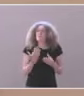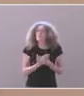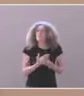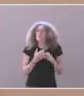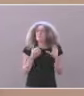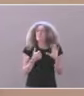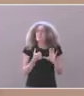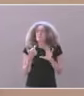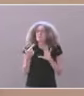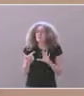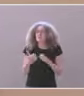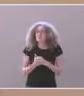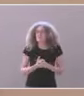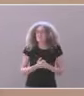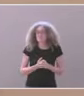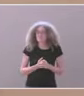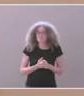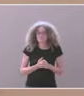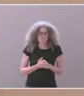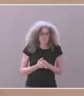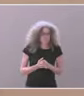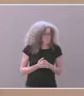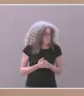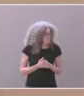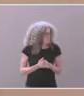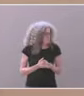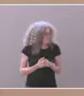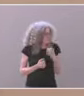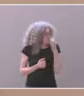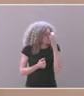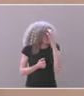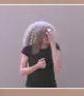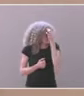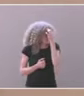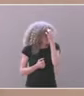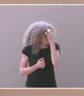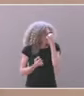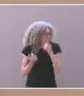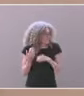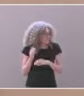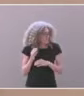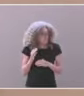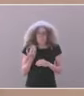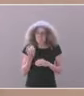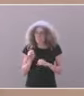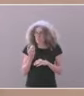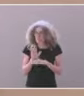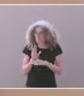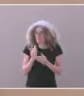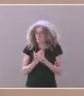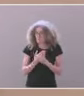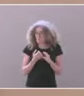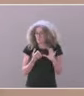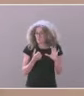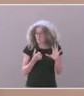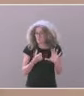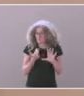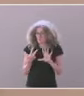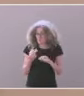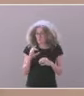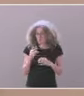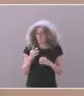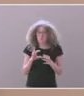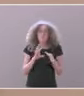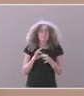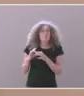67. Je sais pas, tu mets... Ouais. Parfait. Donc pareil, donc dans le cadre de la procédure de mise en place de la